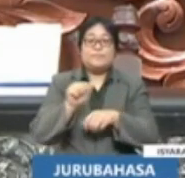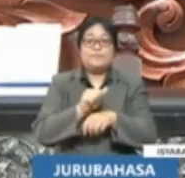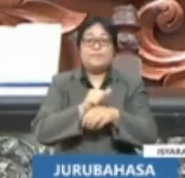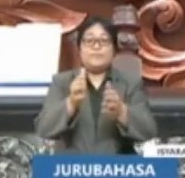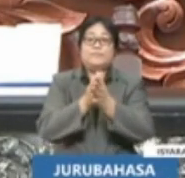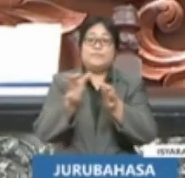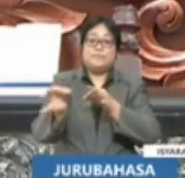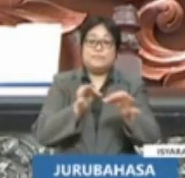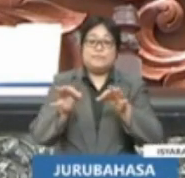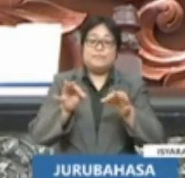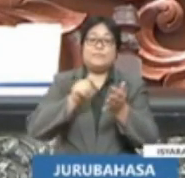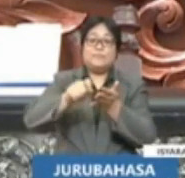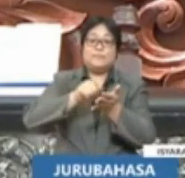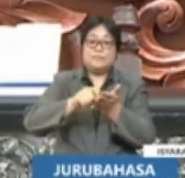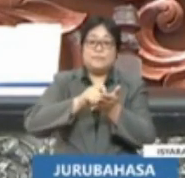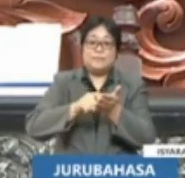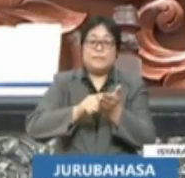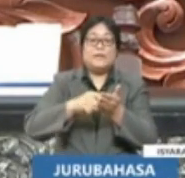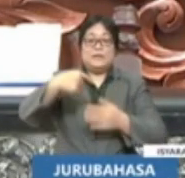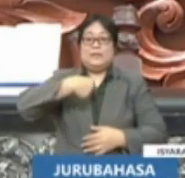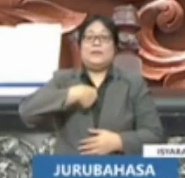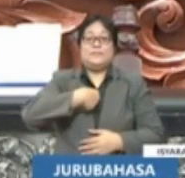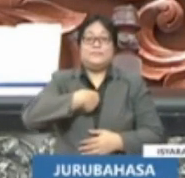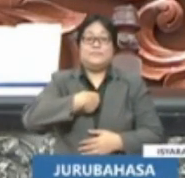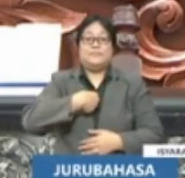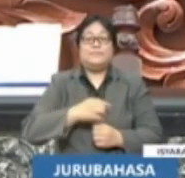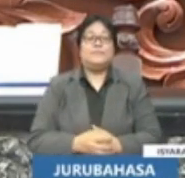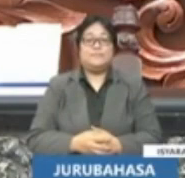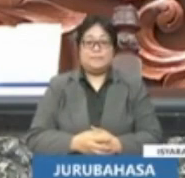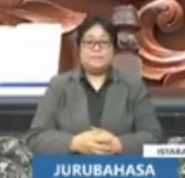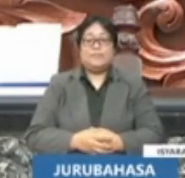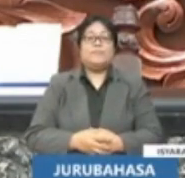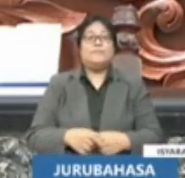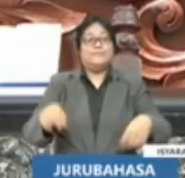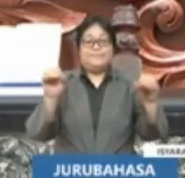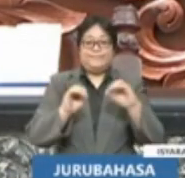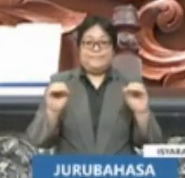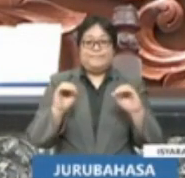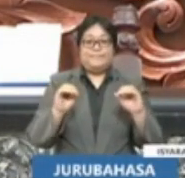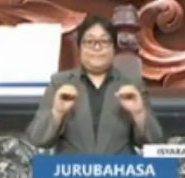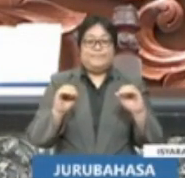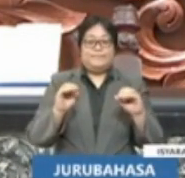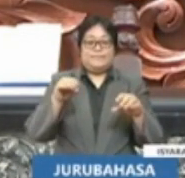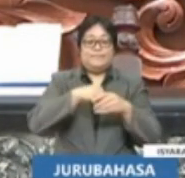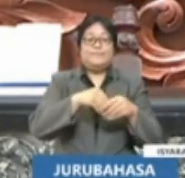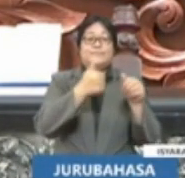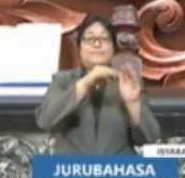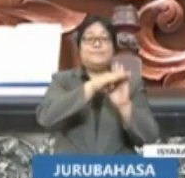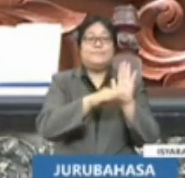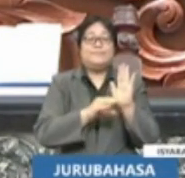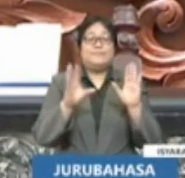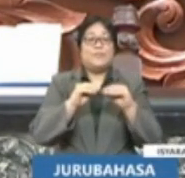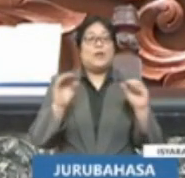amalan meminta penjelasan secara bertulis itu adalah amalan saya. Ya, bukan terdapat apa-apa di dalam peraturan